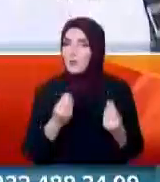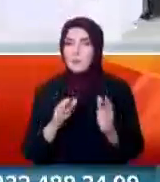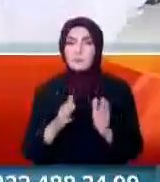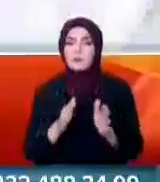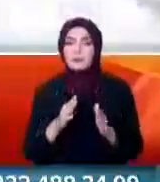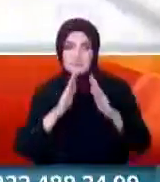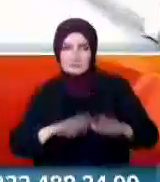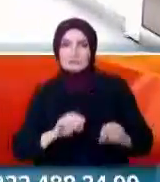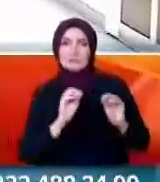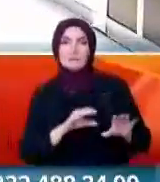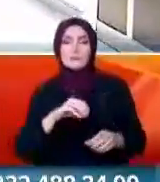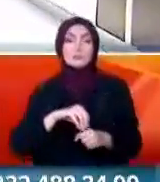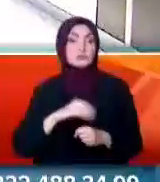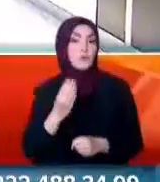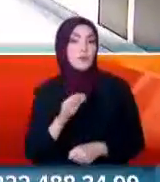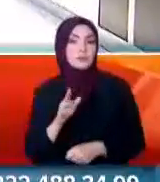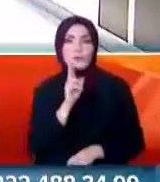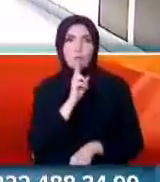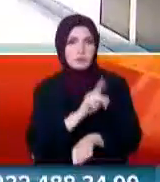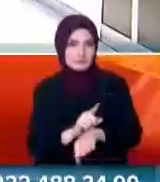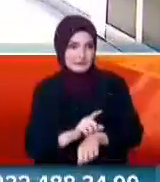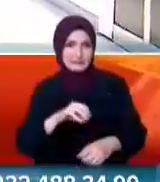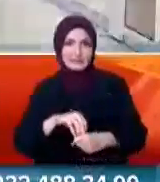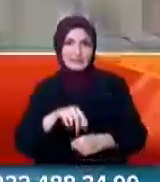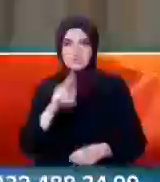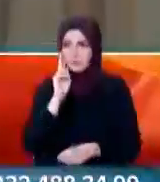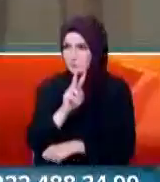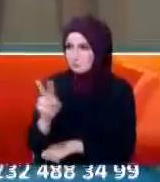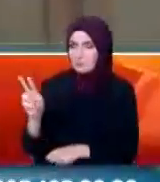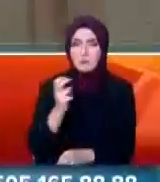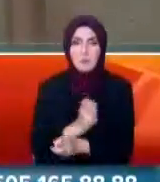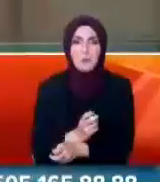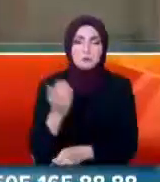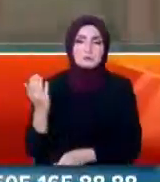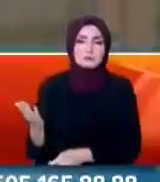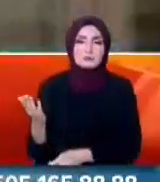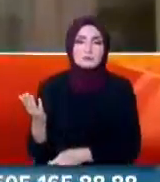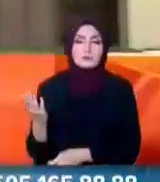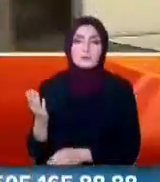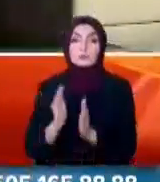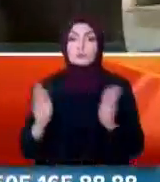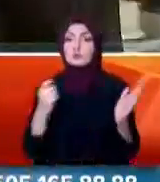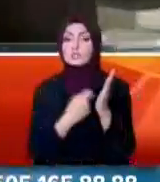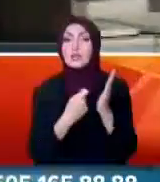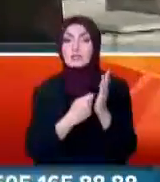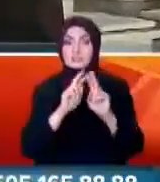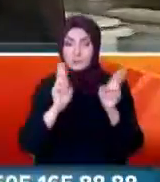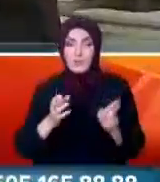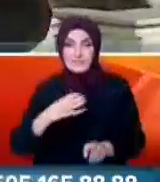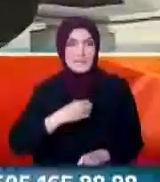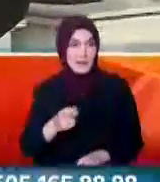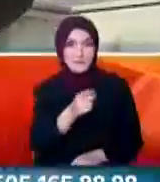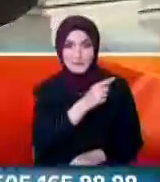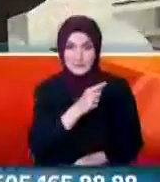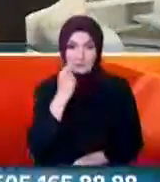öğlen saati çarşının haline bakın, genelleme olarak boş. Büyük çarşı esnafını üzen işte o iddia gerçeği de yansıtmıyor.